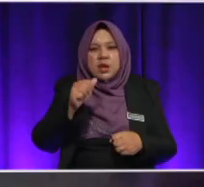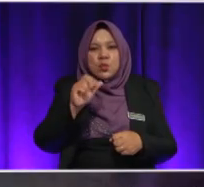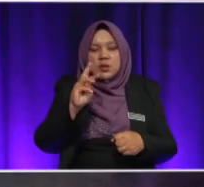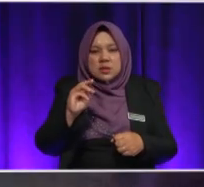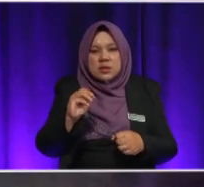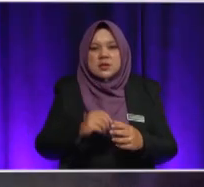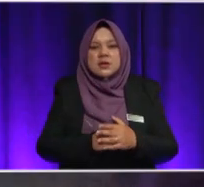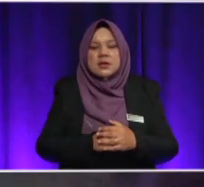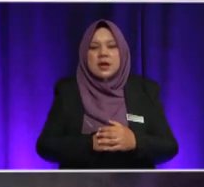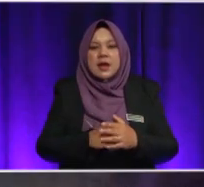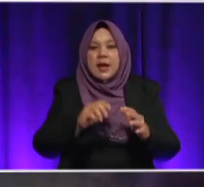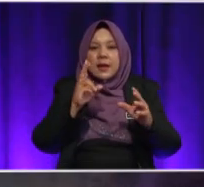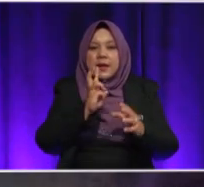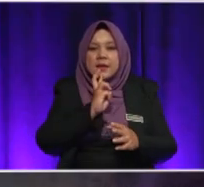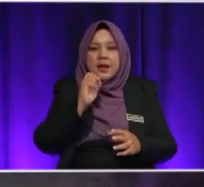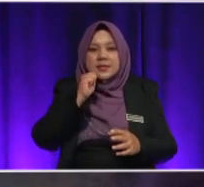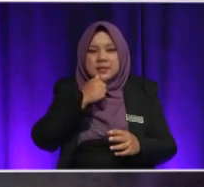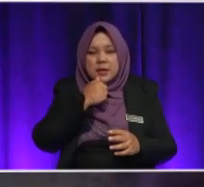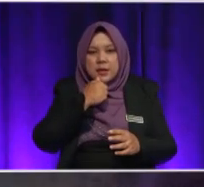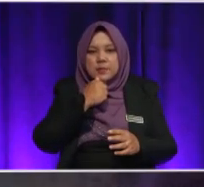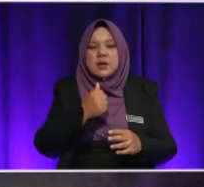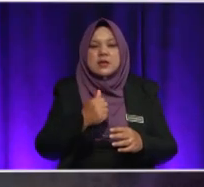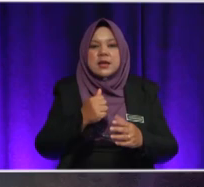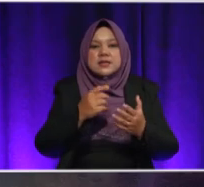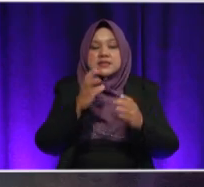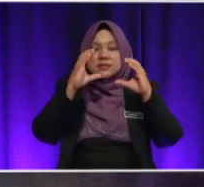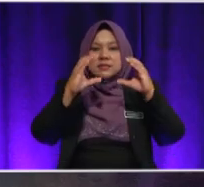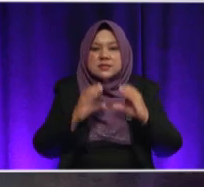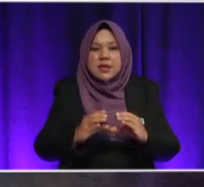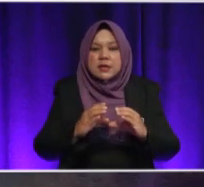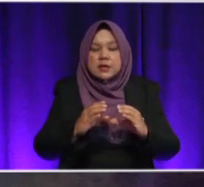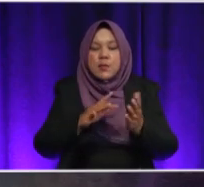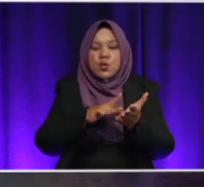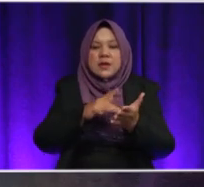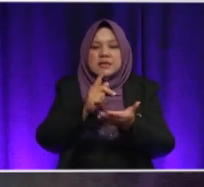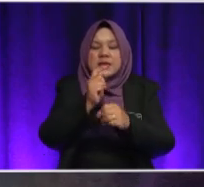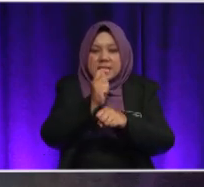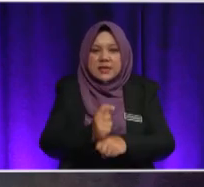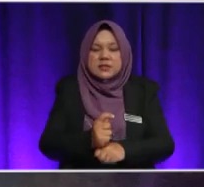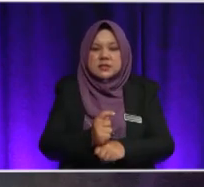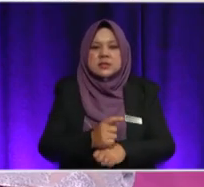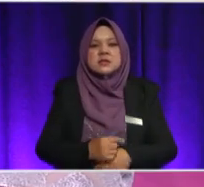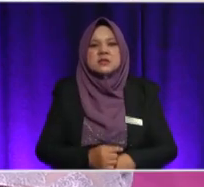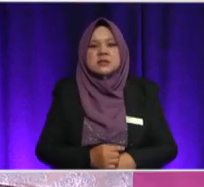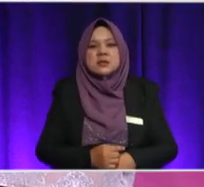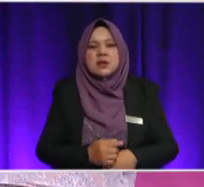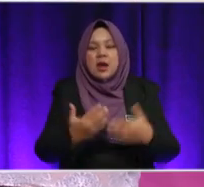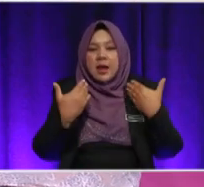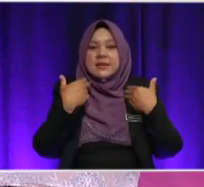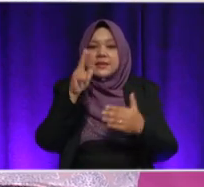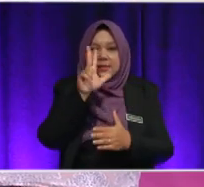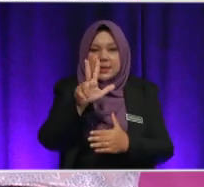obat-obatannya adalah air asam jawa merupakan kaidah perubahan tradisional dan Sebenarnya ada